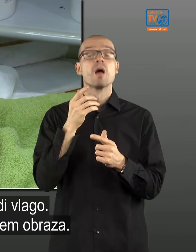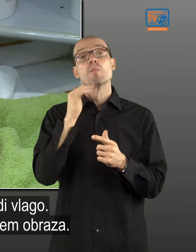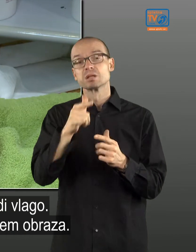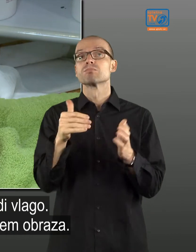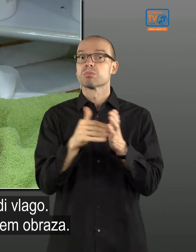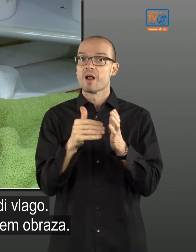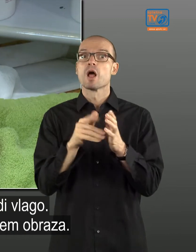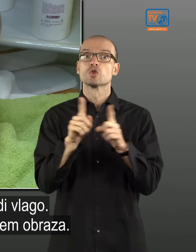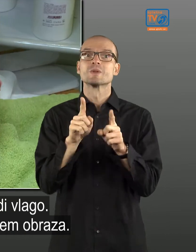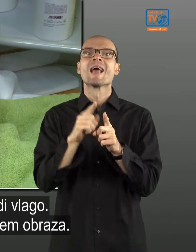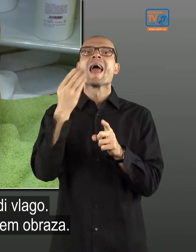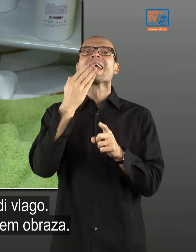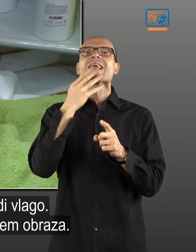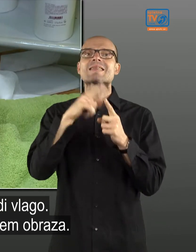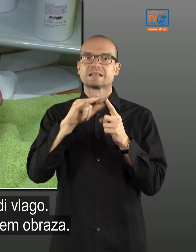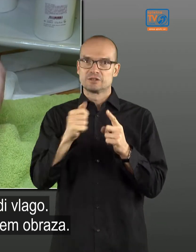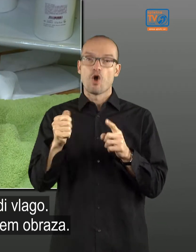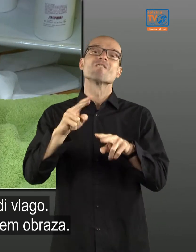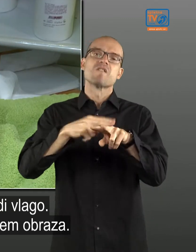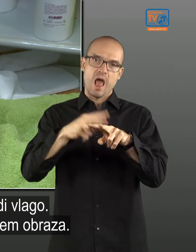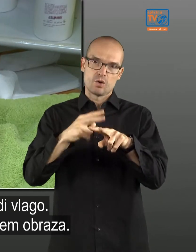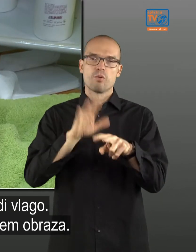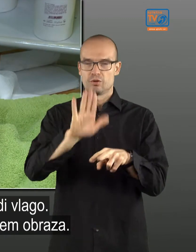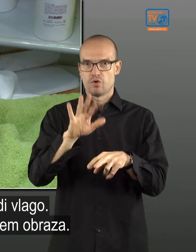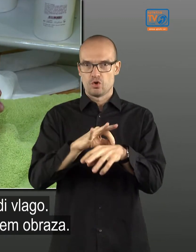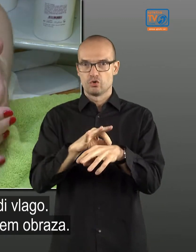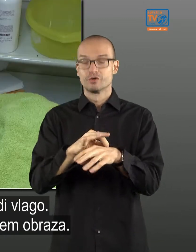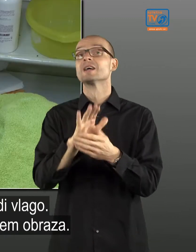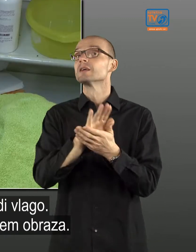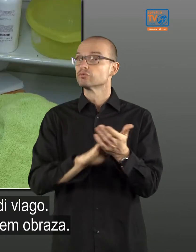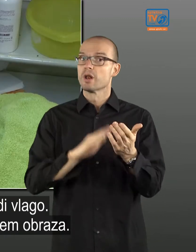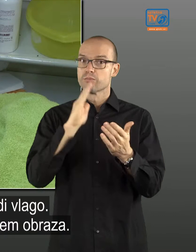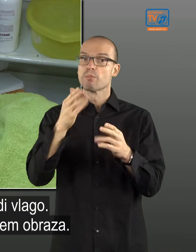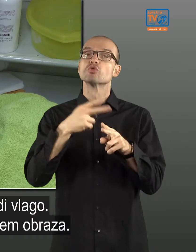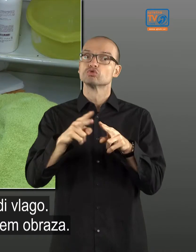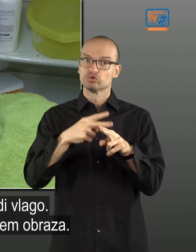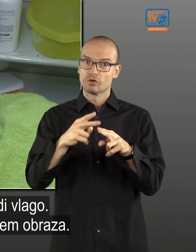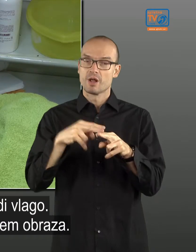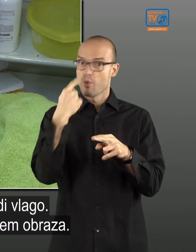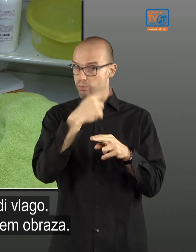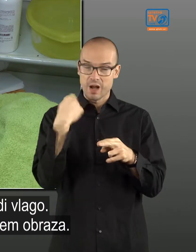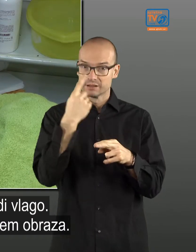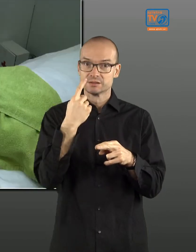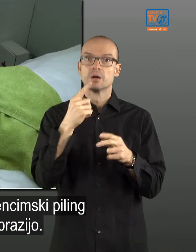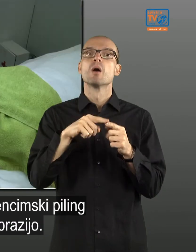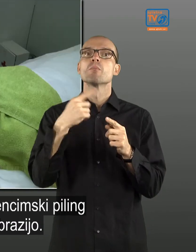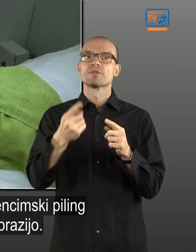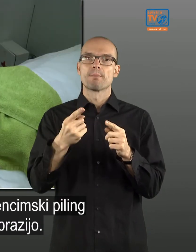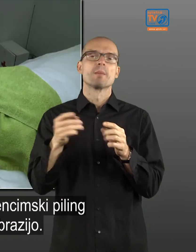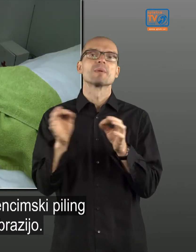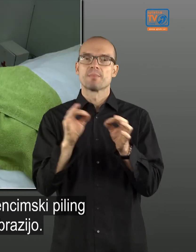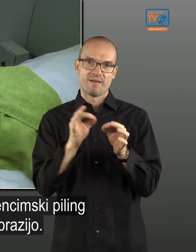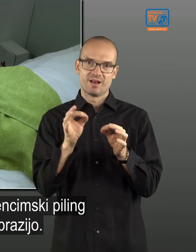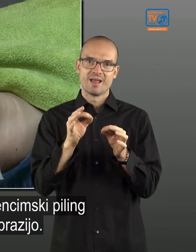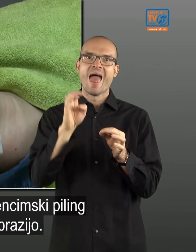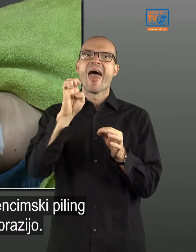tudi hidratacijo, vlago v tvoji koži. Začele bova s čiščenjem obraza, potem bomo